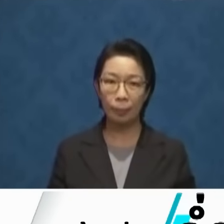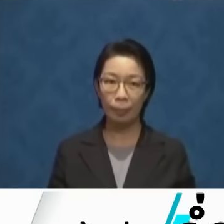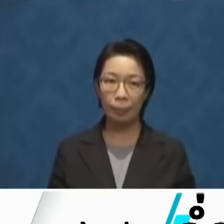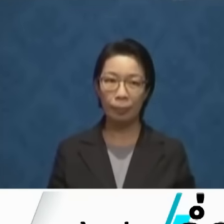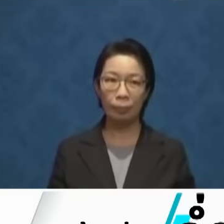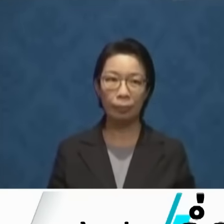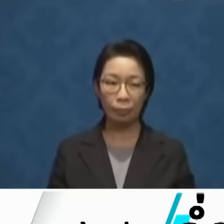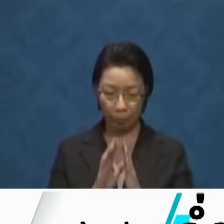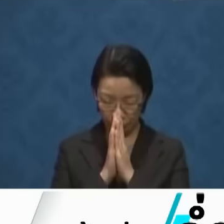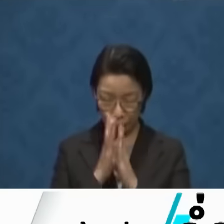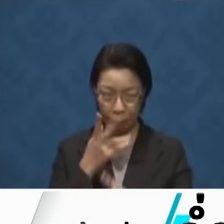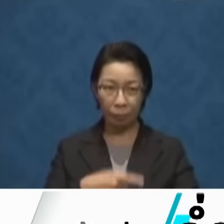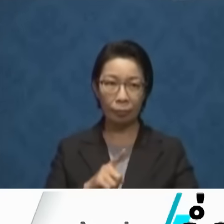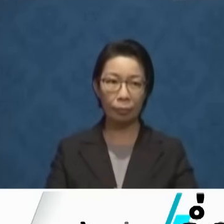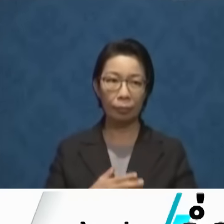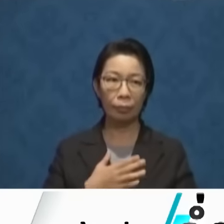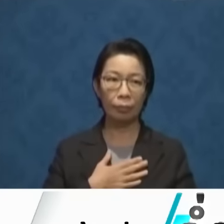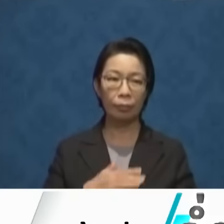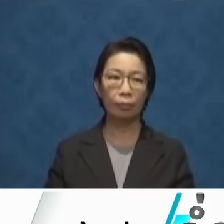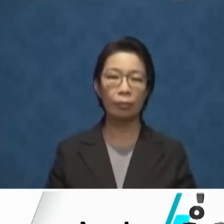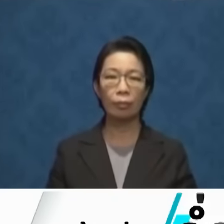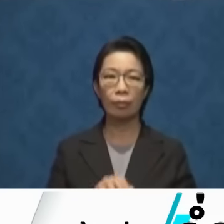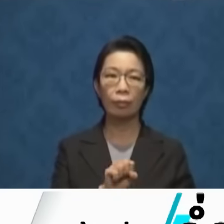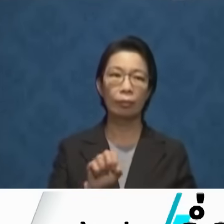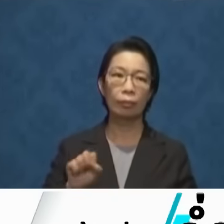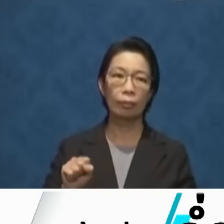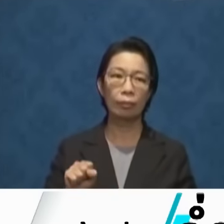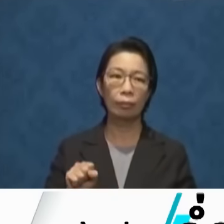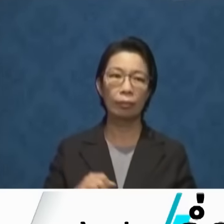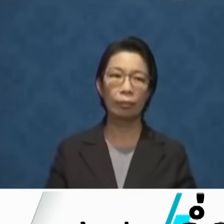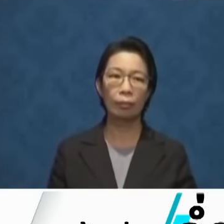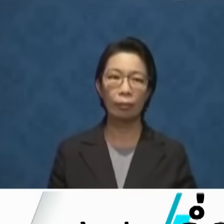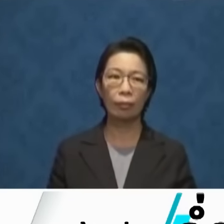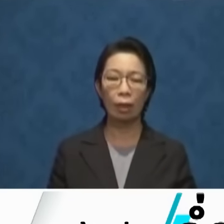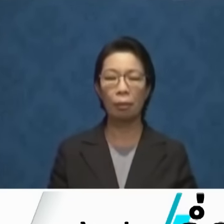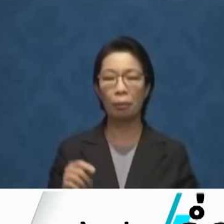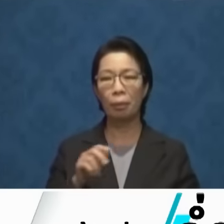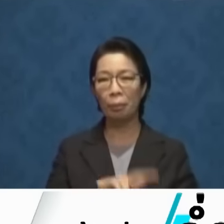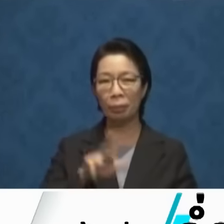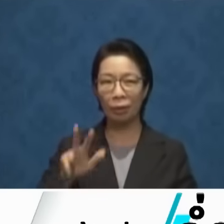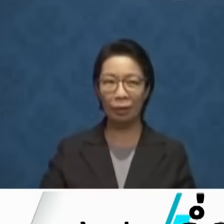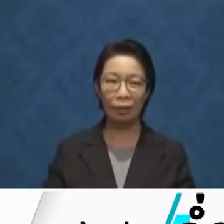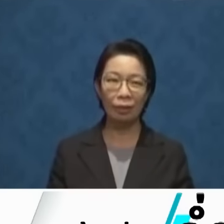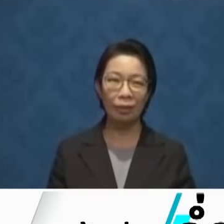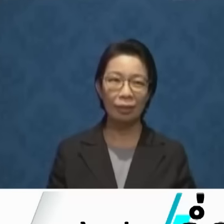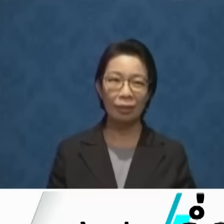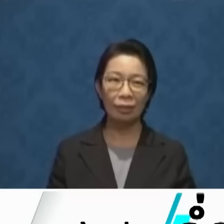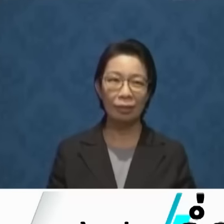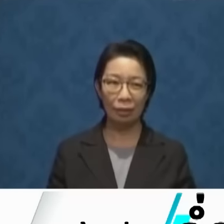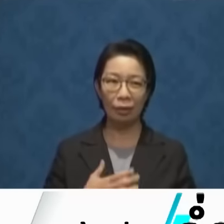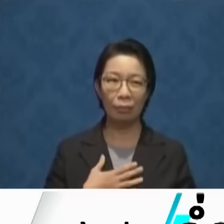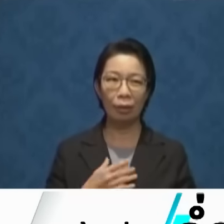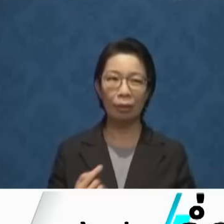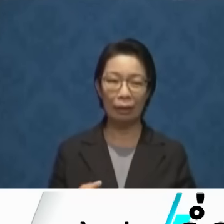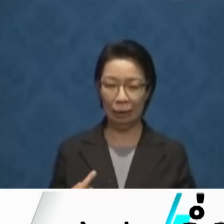ประชุมสุดท้ายก็นับองค์ประชุมจริงๆประชุมร่มครั้งแรกครับของประวัติศาสตร์รัฐบาลในเศรษฐาทวีสินเพราะ